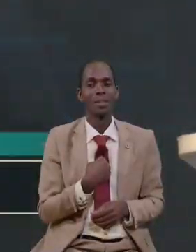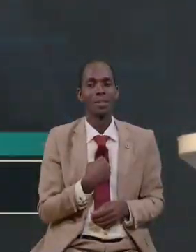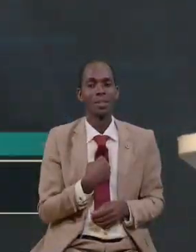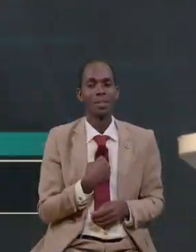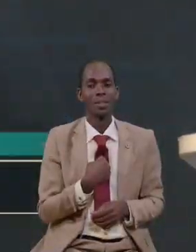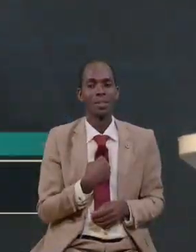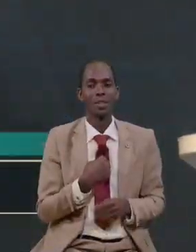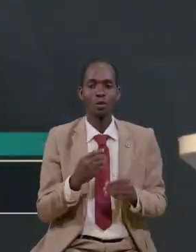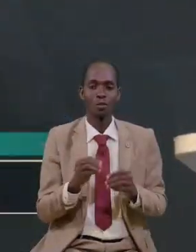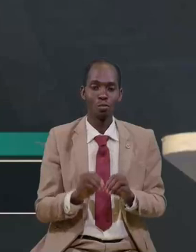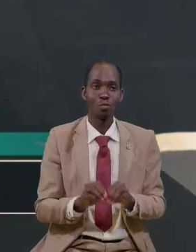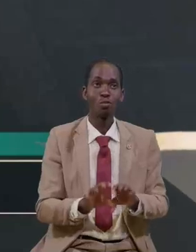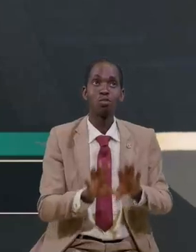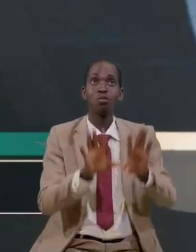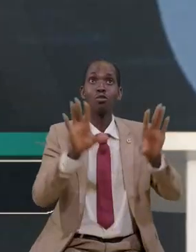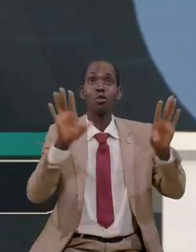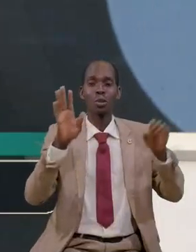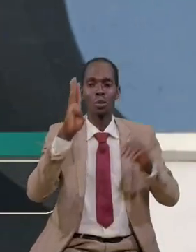brillant par lui.